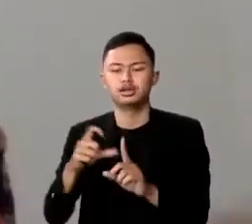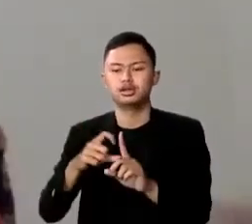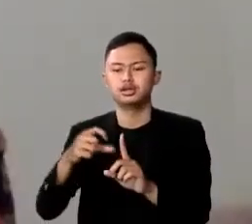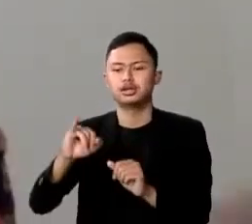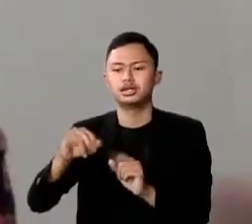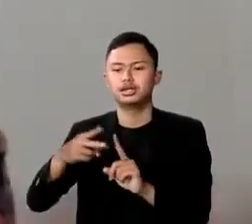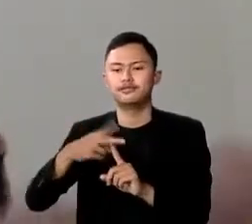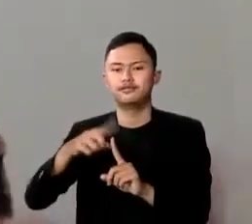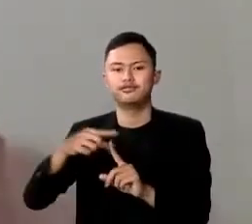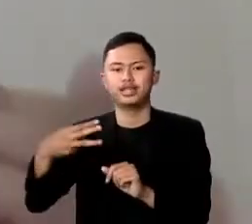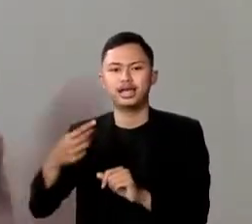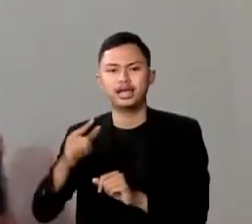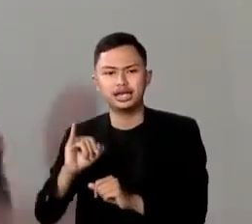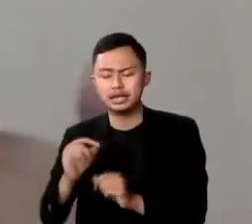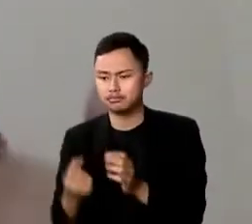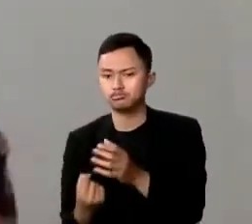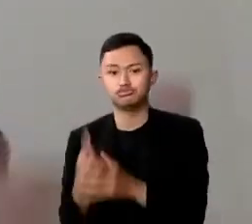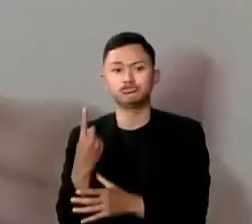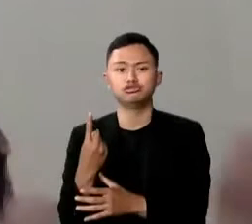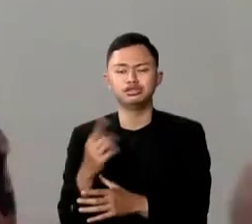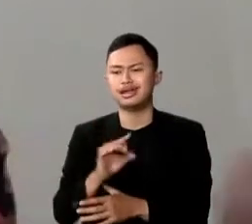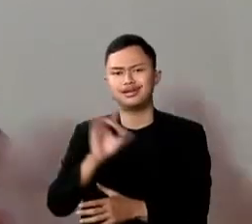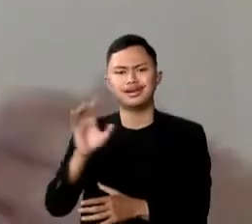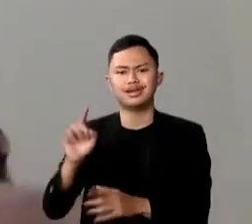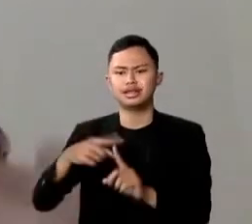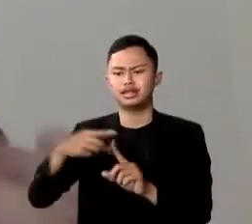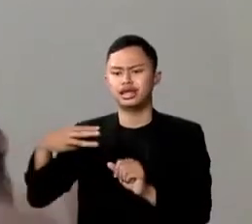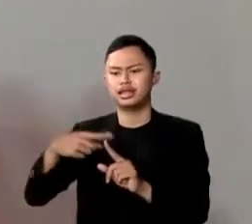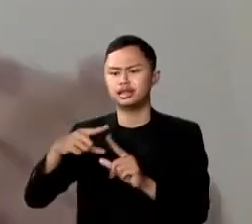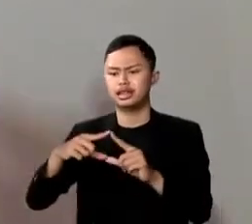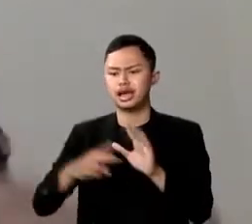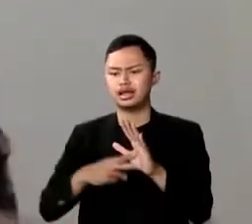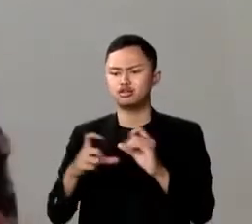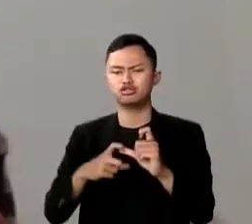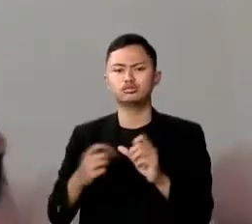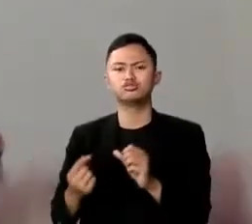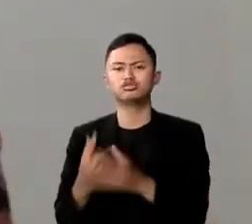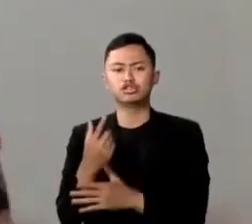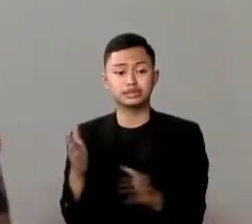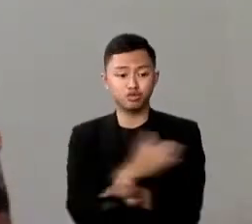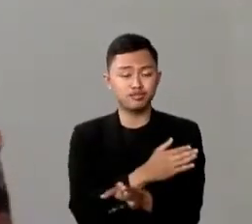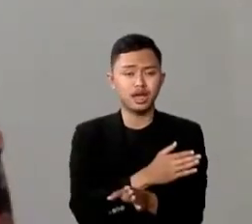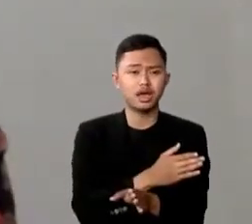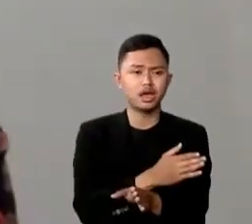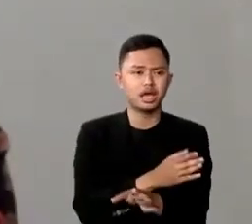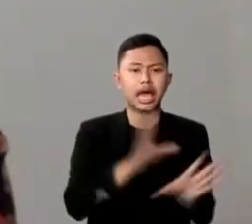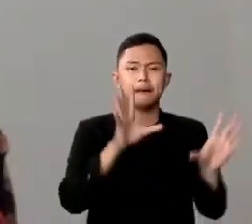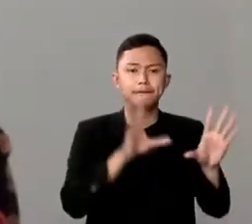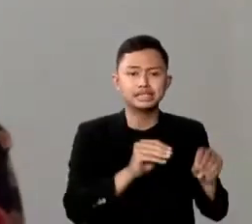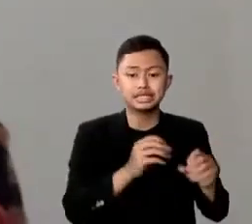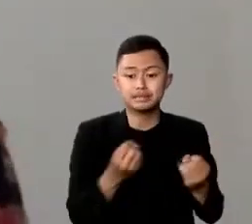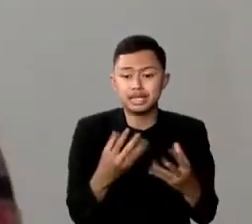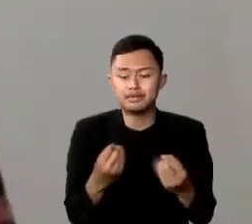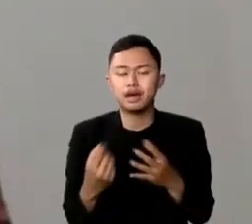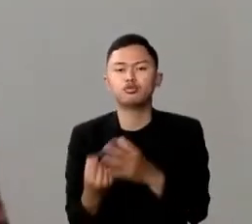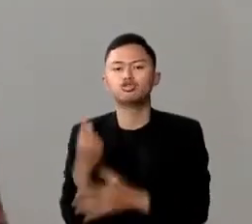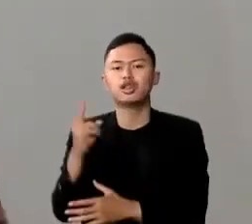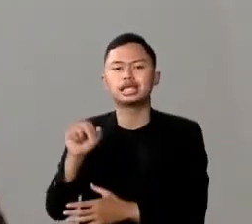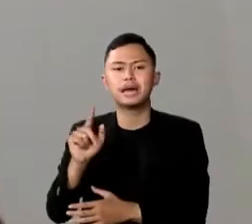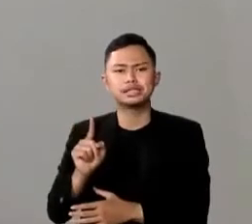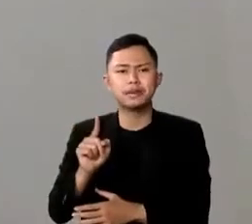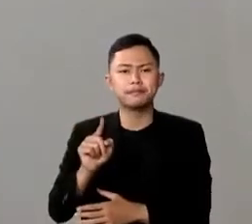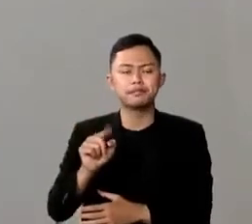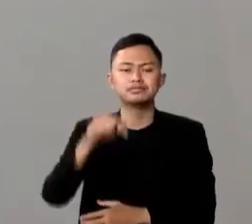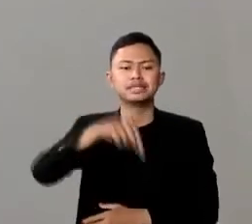mudah-mudahan kan 3 jadi tetap toksin anaknya Sesuai dengan jadwal yang dikeluarkan oleh pemerintah dan rekomendasi